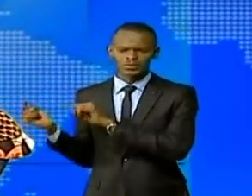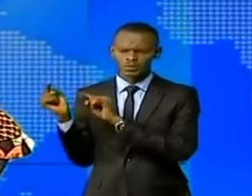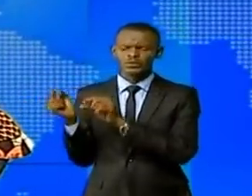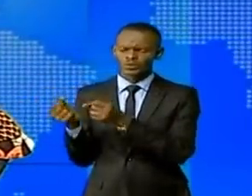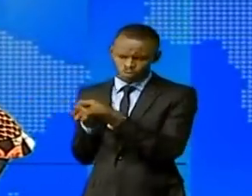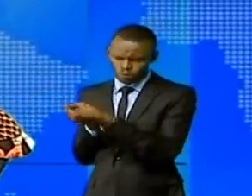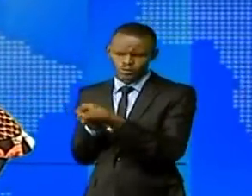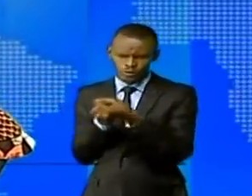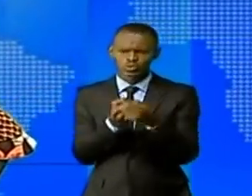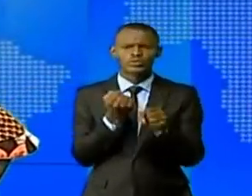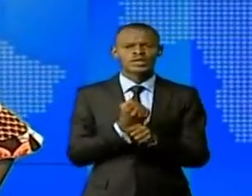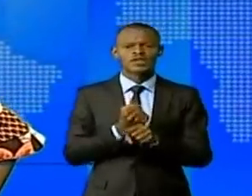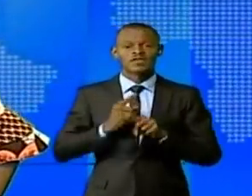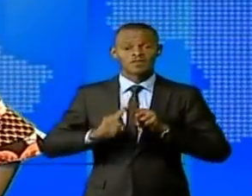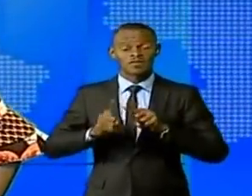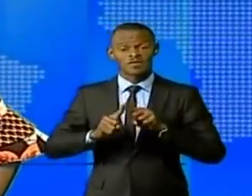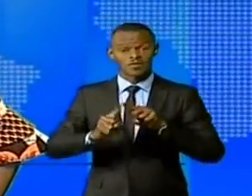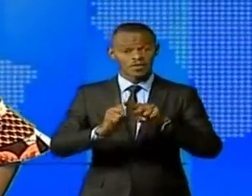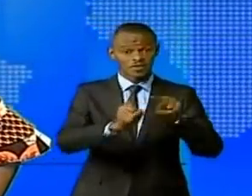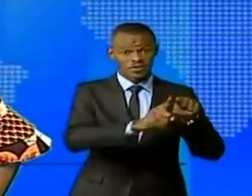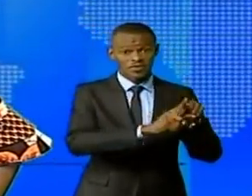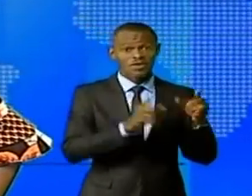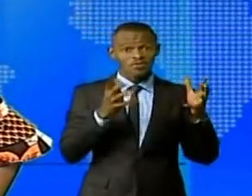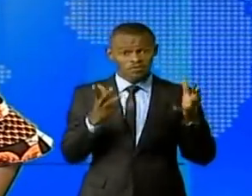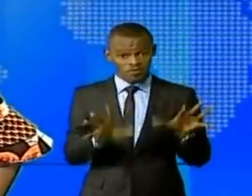commissaire général en charge des infrastructures.